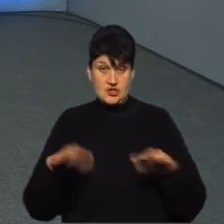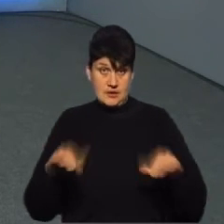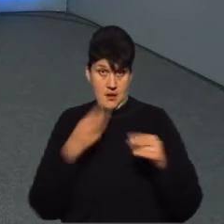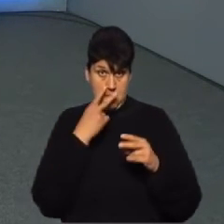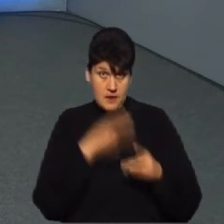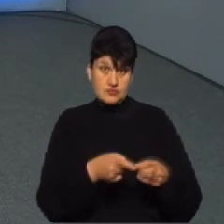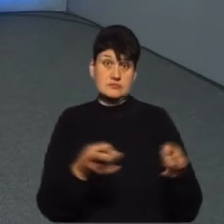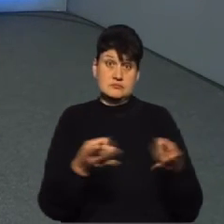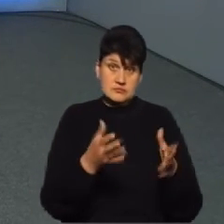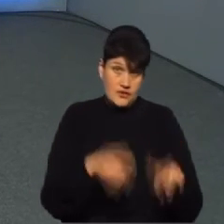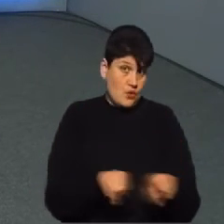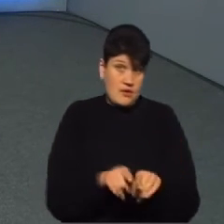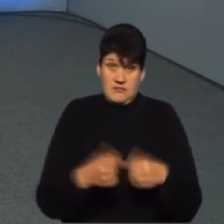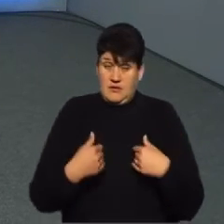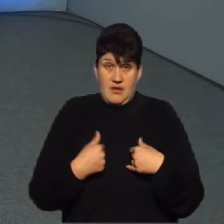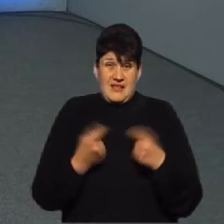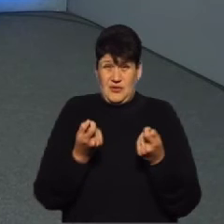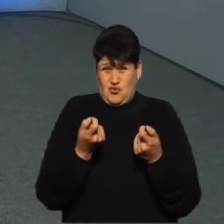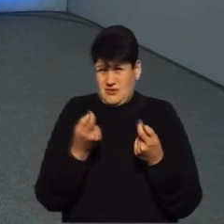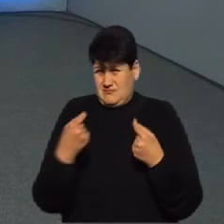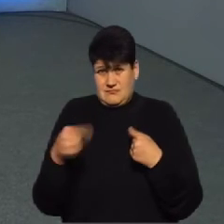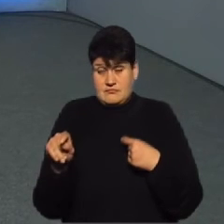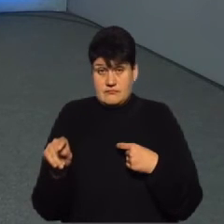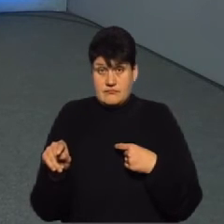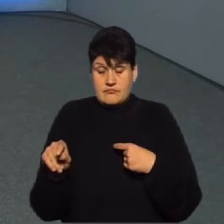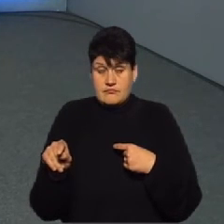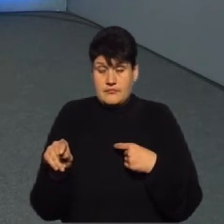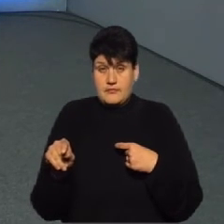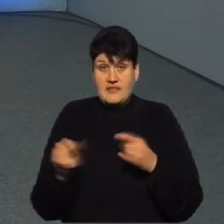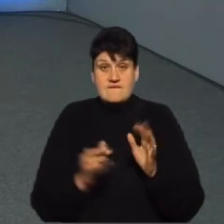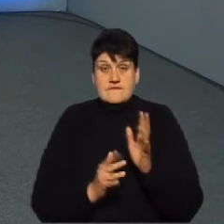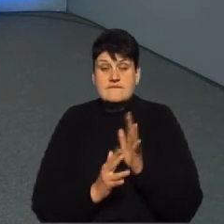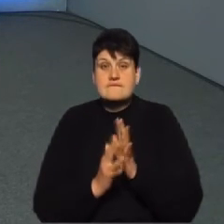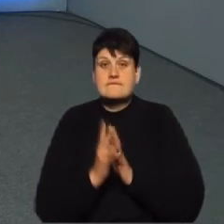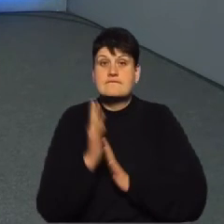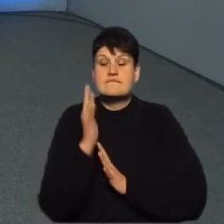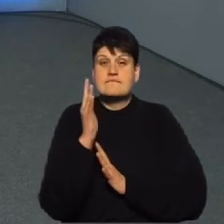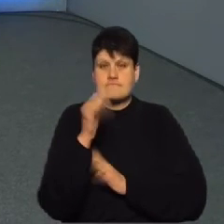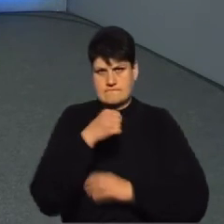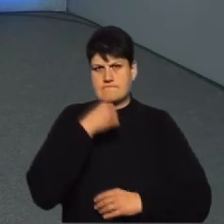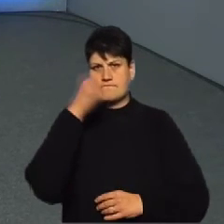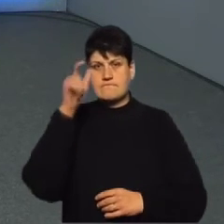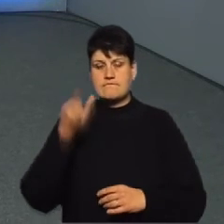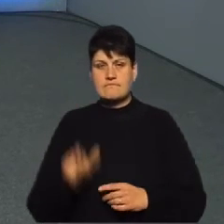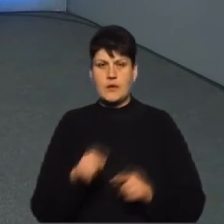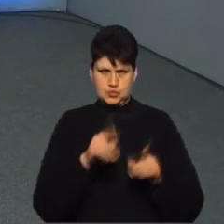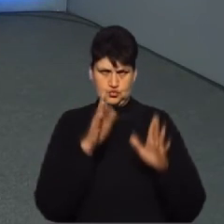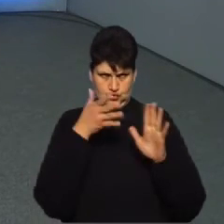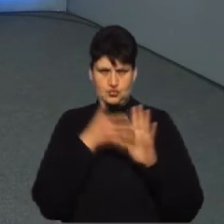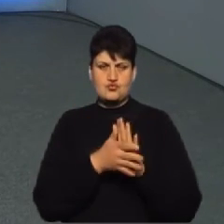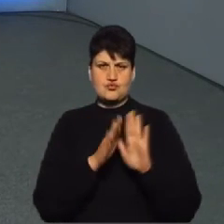я, тільки трошки інакша, виріш у громадянина, уже свідомого, вона буде розуміти, вона буде мати